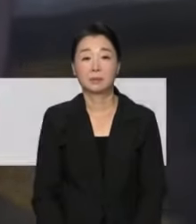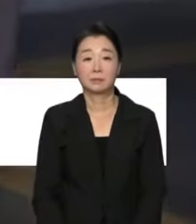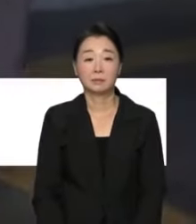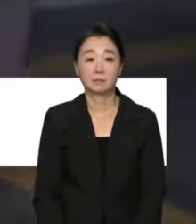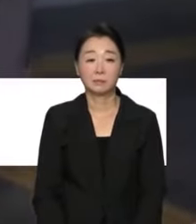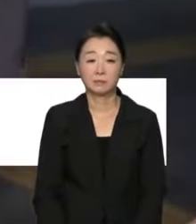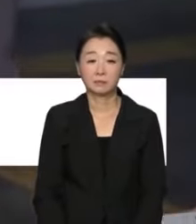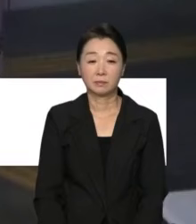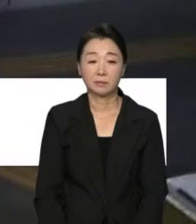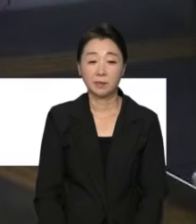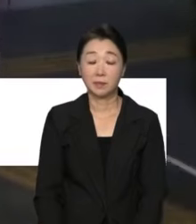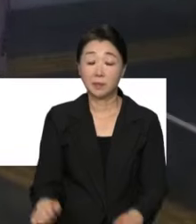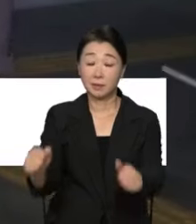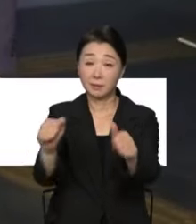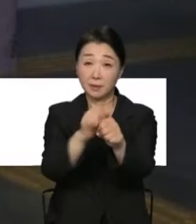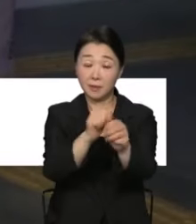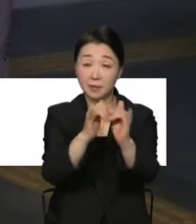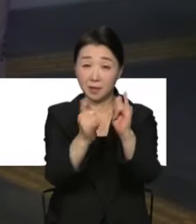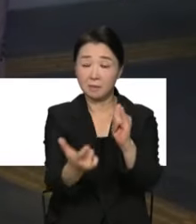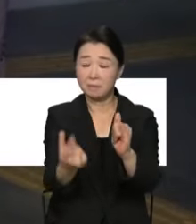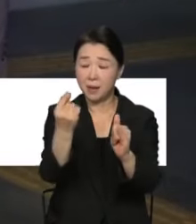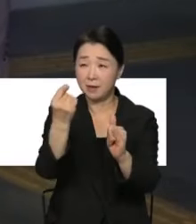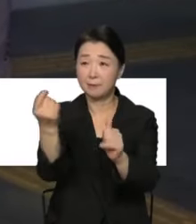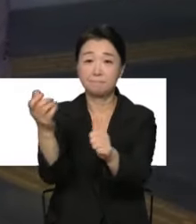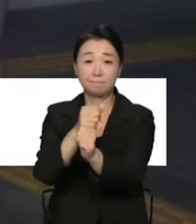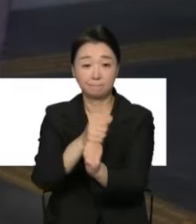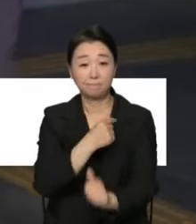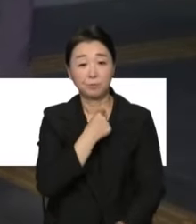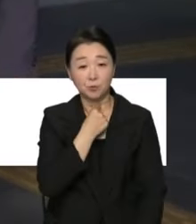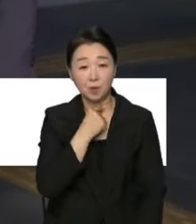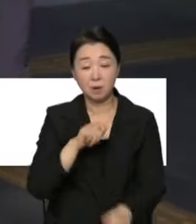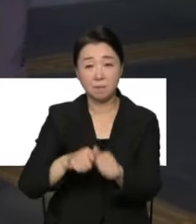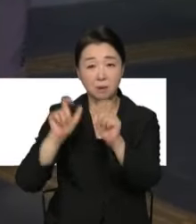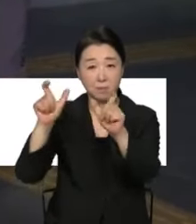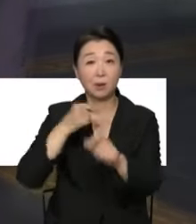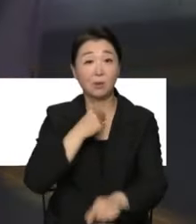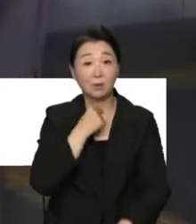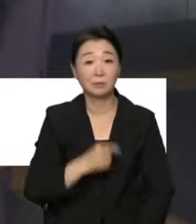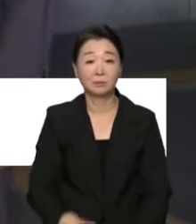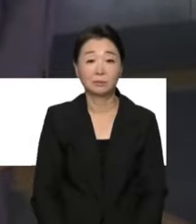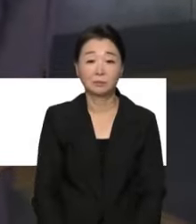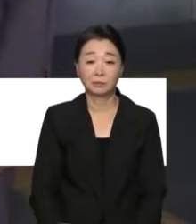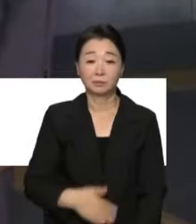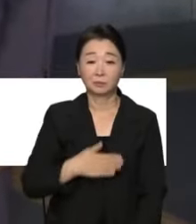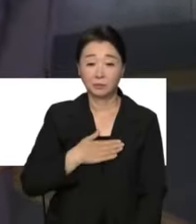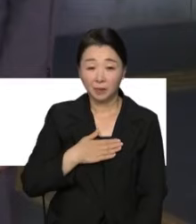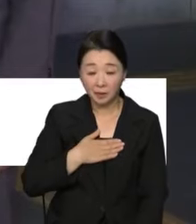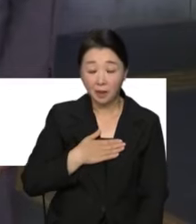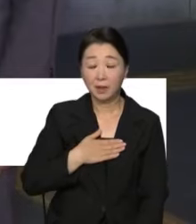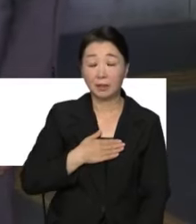일단 때린 사람 빨리 찾았으면 좋겠고요. 벌 받았으면 좋겠고요. 제가 있는 대로 오늘 얘기 다